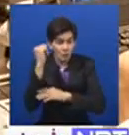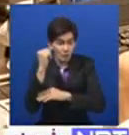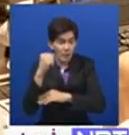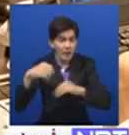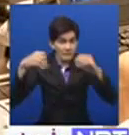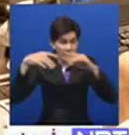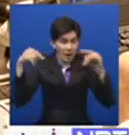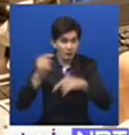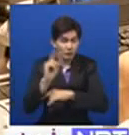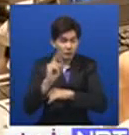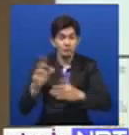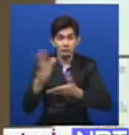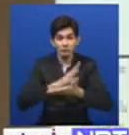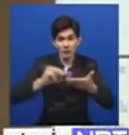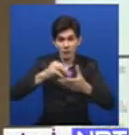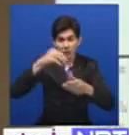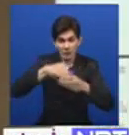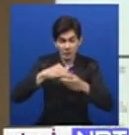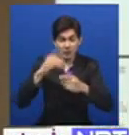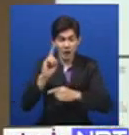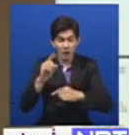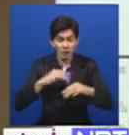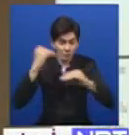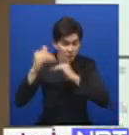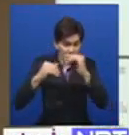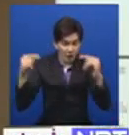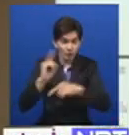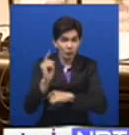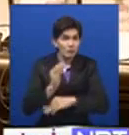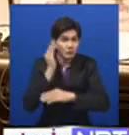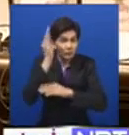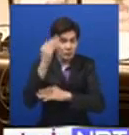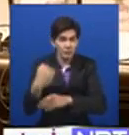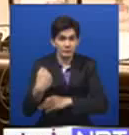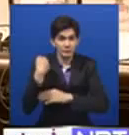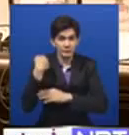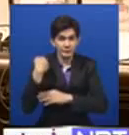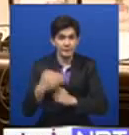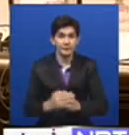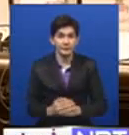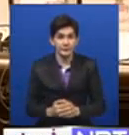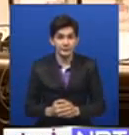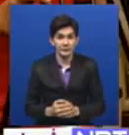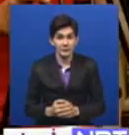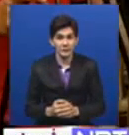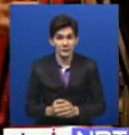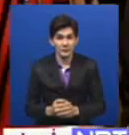าลัยพร้อมพัฒนาต่อยอดการให้บริการสาธารณะในอนาคต